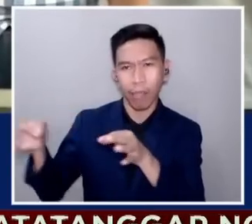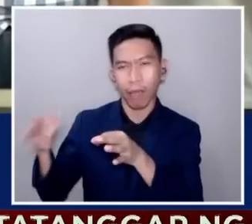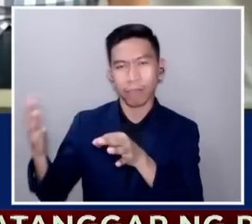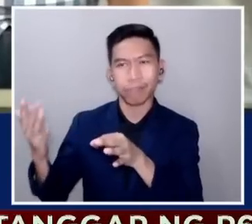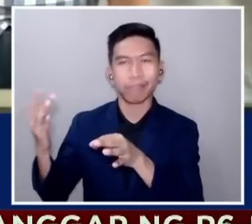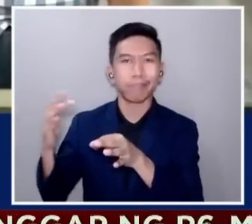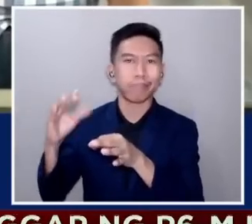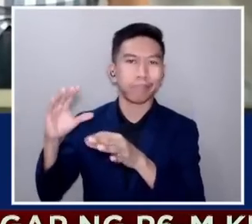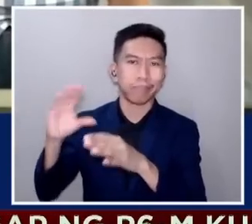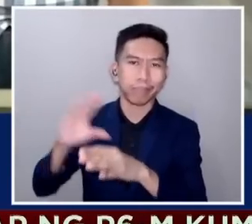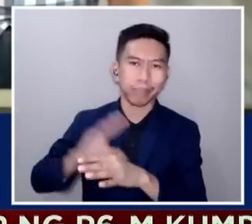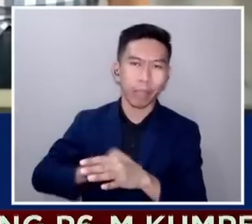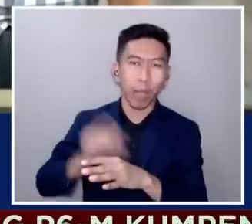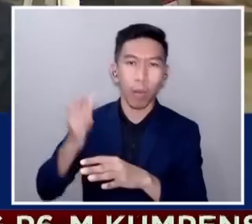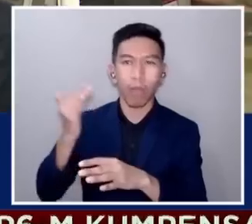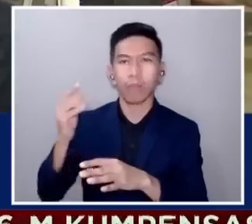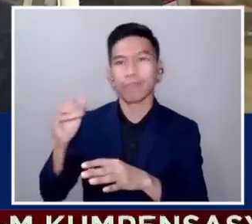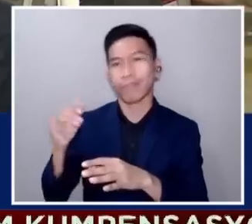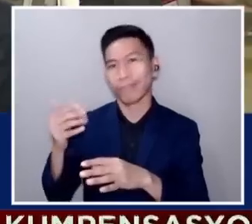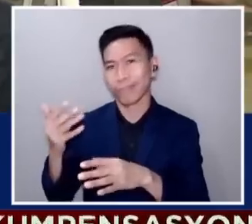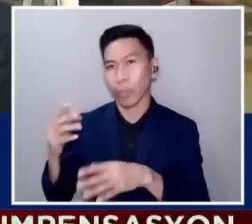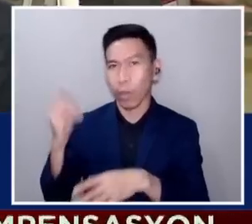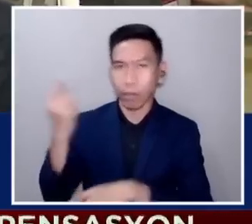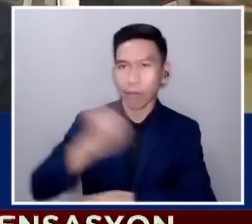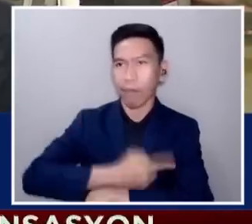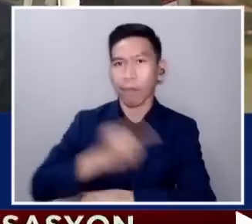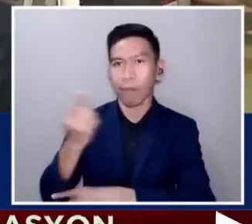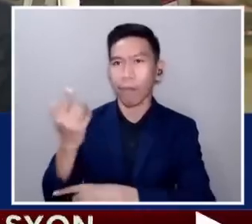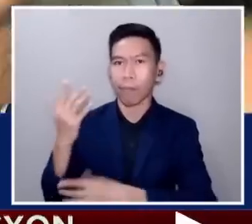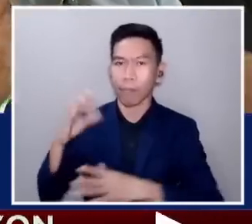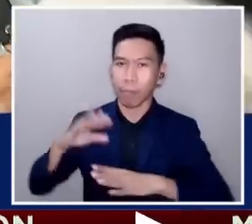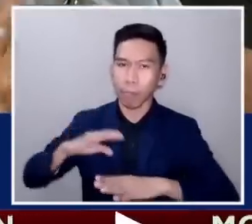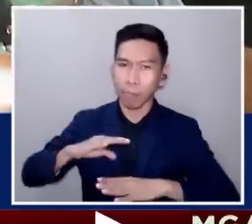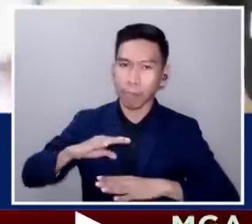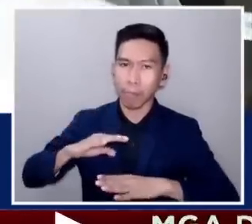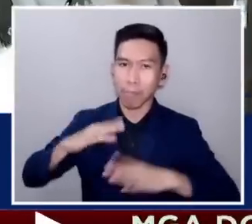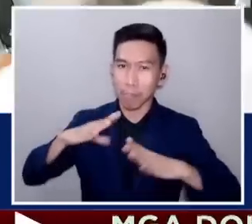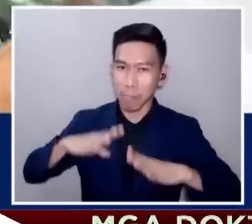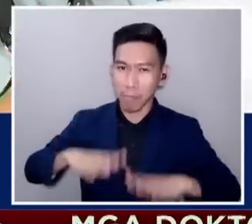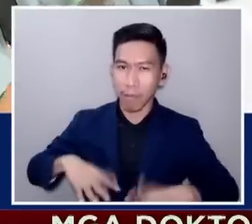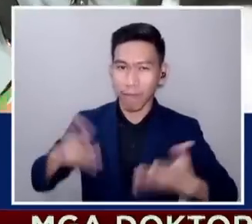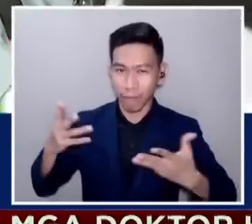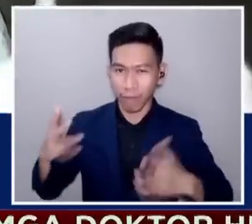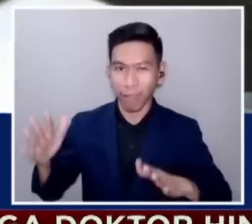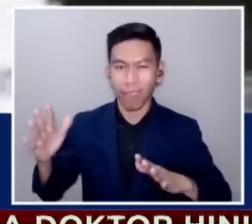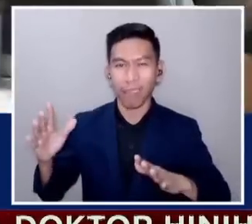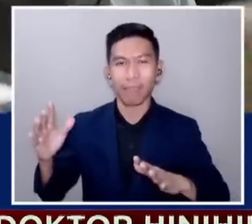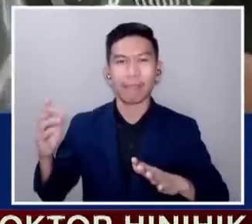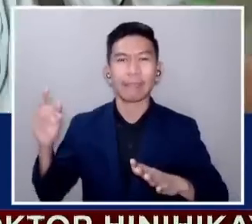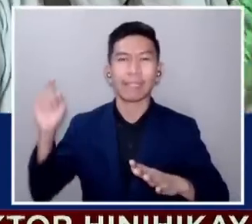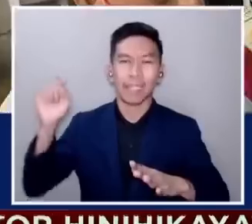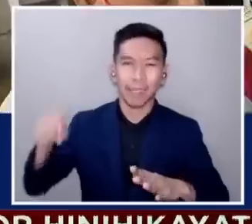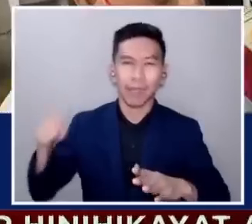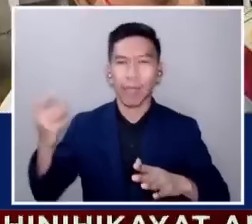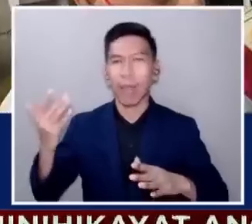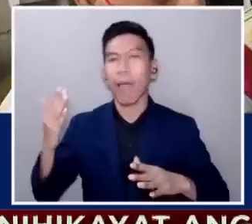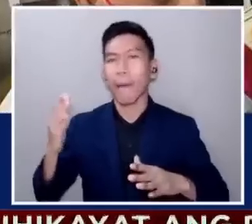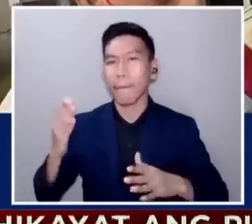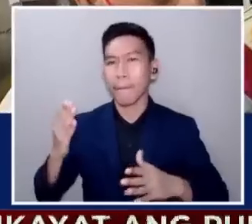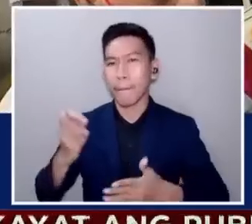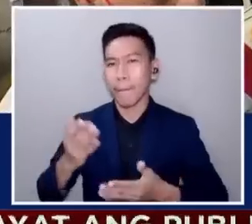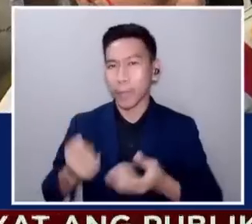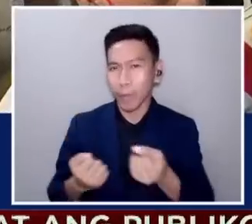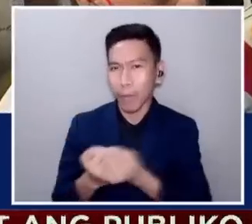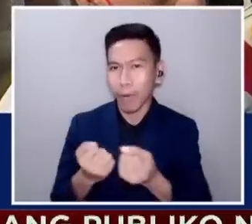ng 3 beses isang araw, nakatawid na. Gagawin po natin ito, Pang-ahon Pang Pamilya Program.